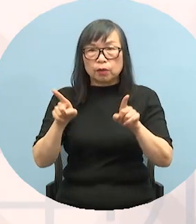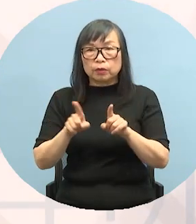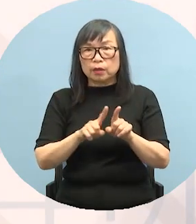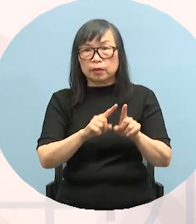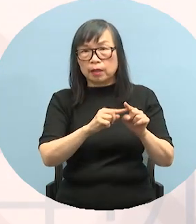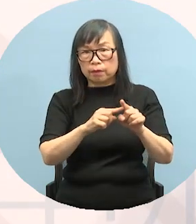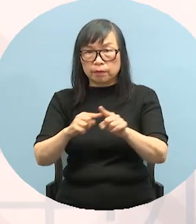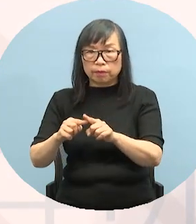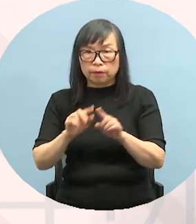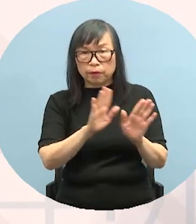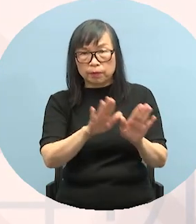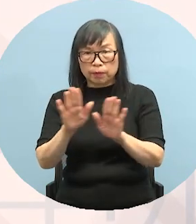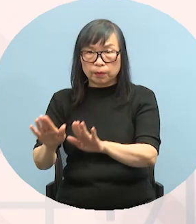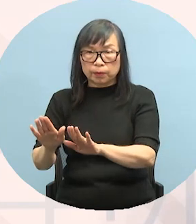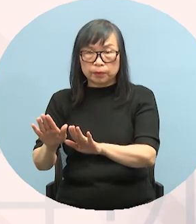为市民服务。